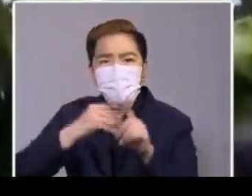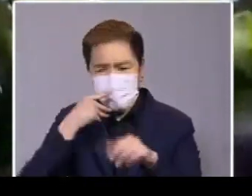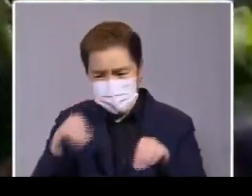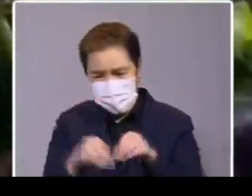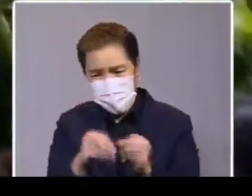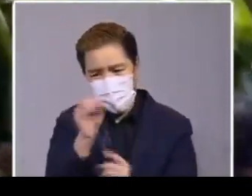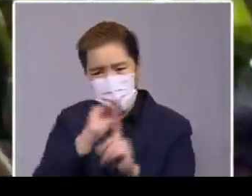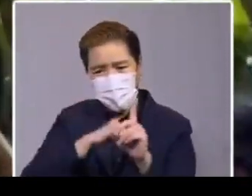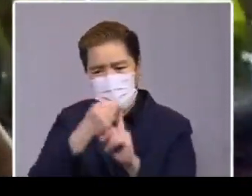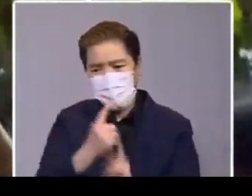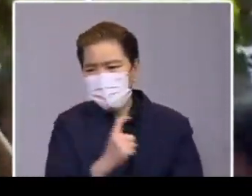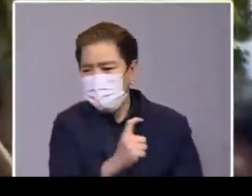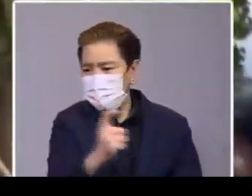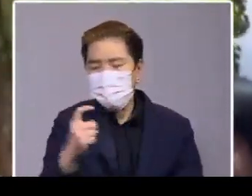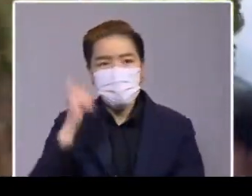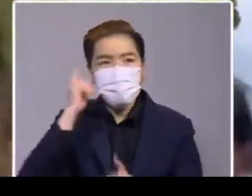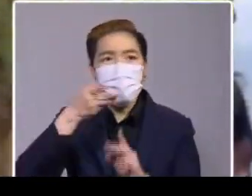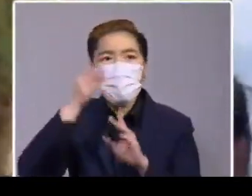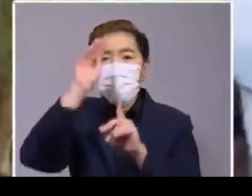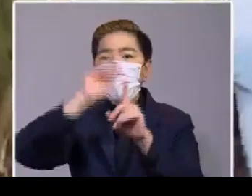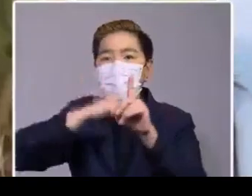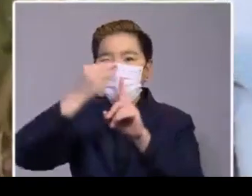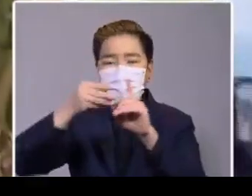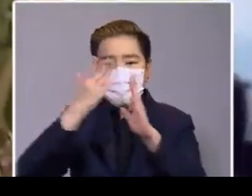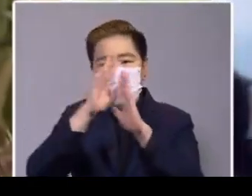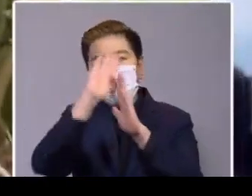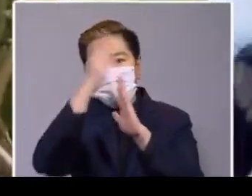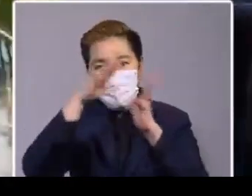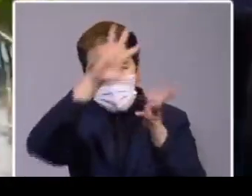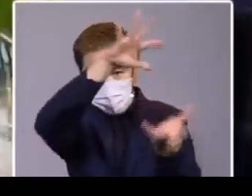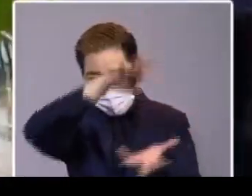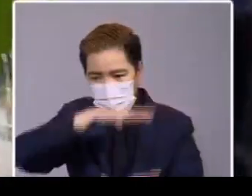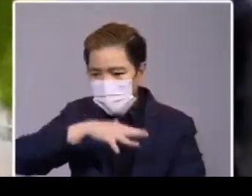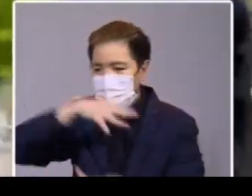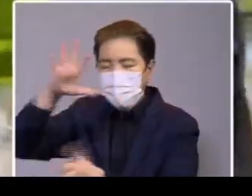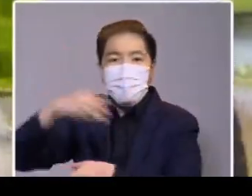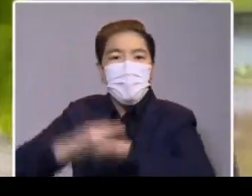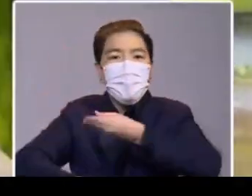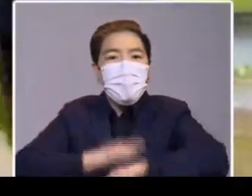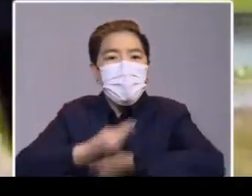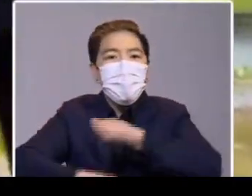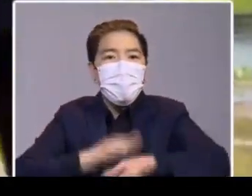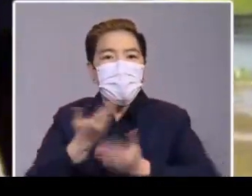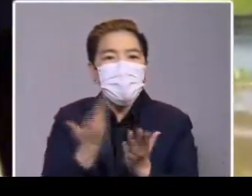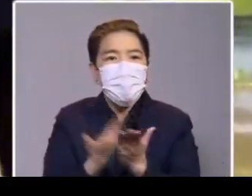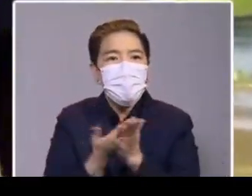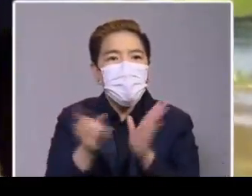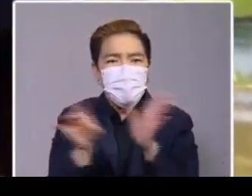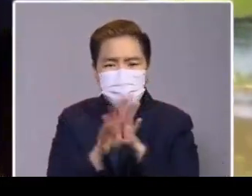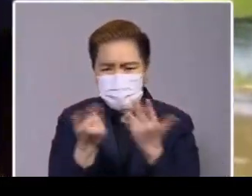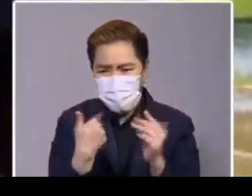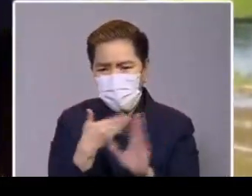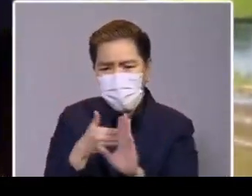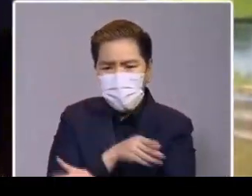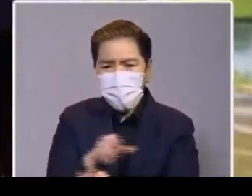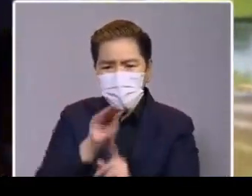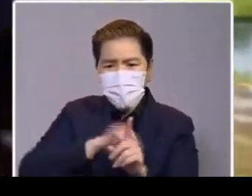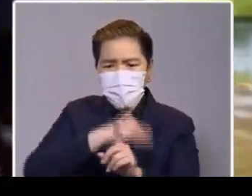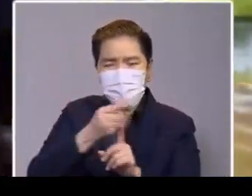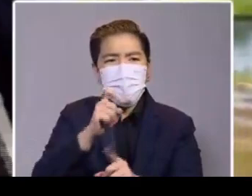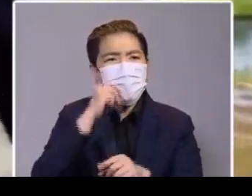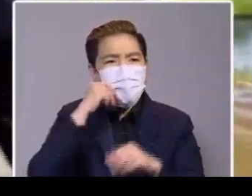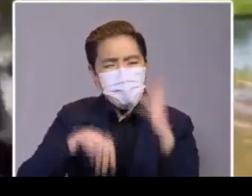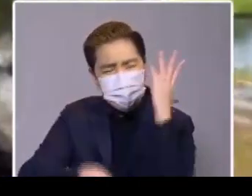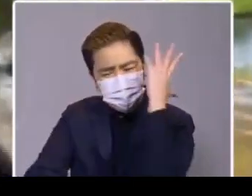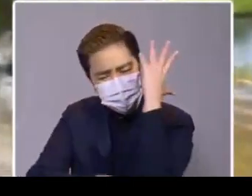ตายและครับต้นกล้วยแบบนี้เอาไปตัดแล้วก็ส่งขายพ่อค้าเรียกว่าน่าจะเป็นครั้งสุดท้ายก่อนที่มันจะตายแล้วเนี่ยนะครับเพราะมัน